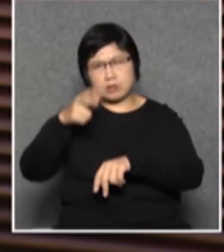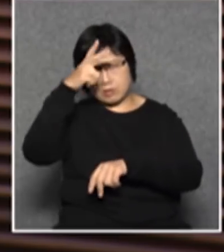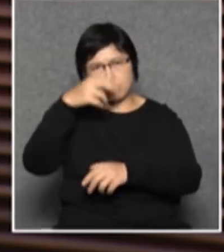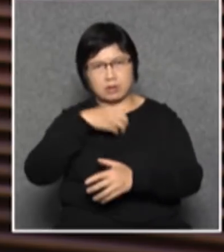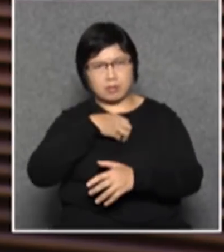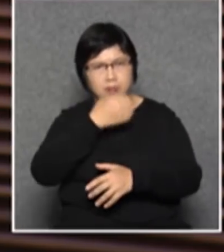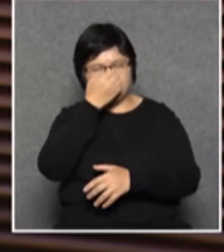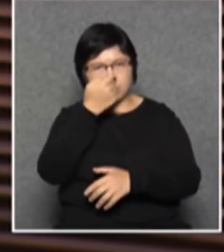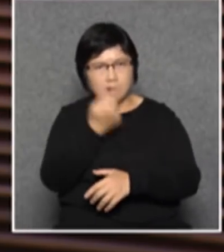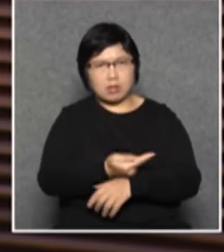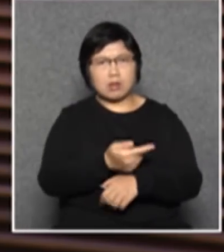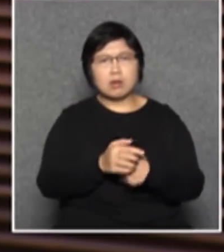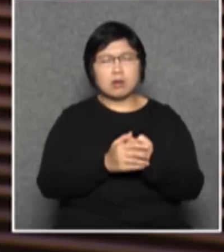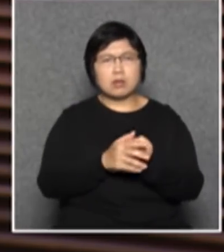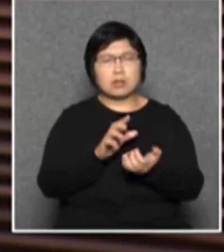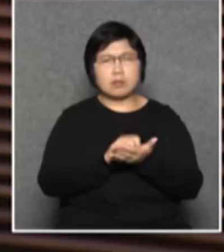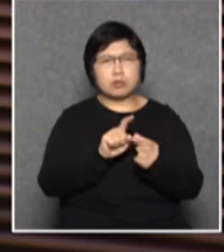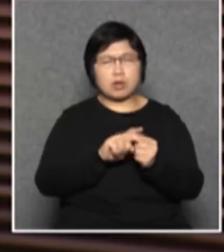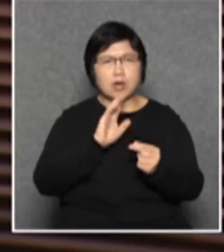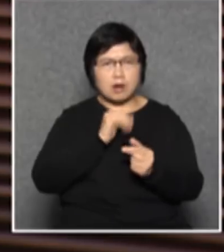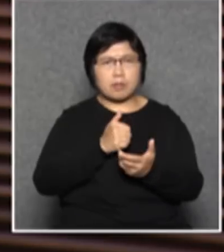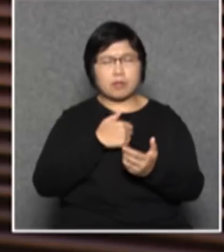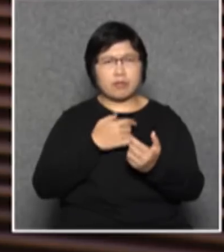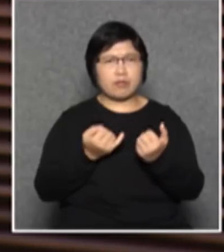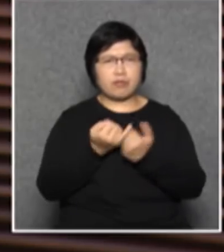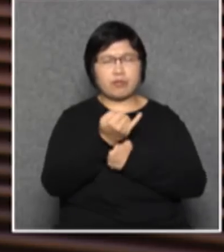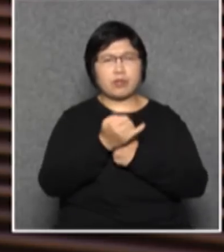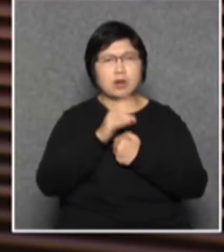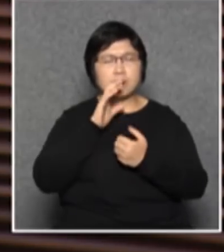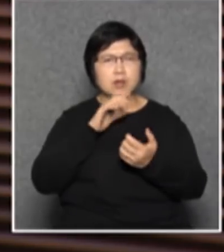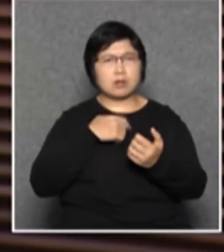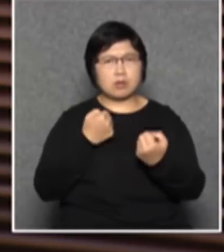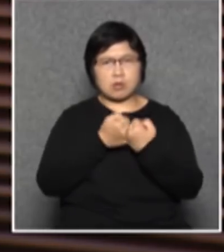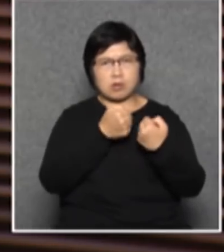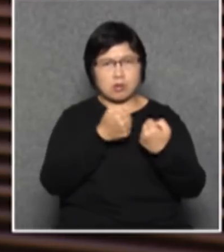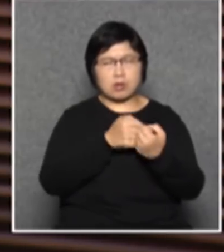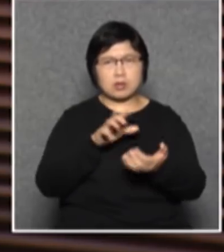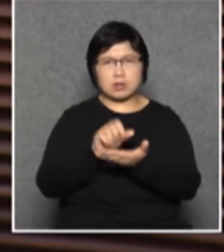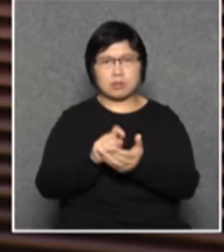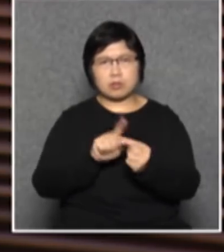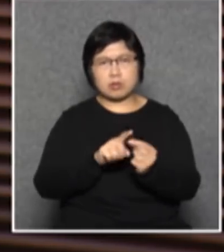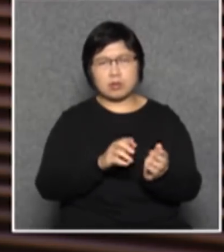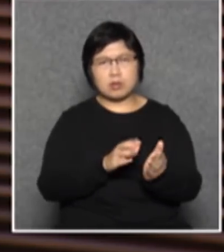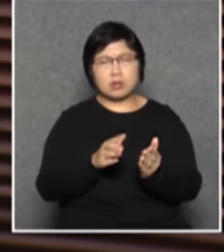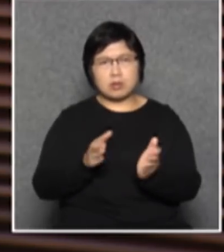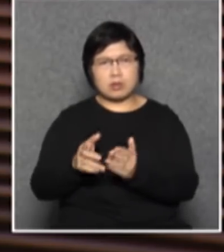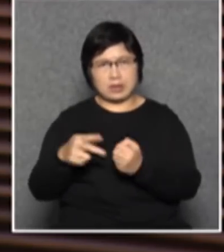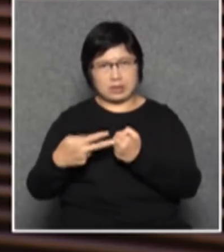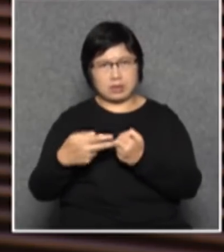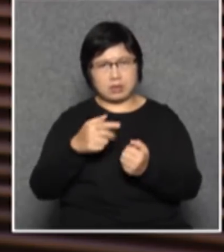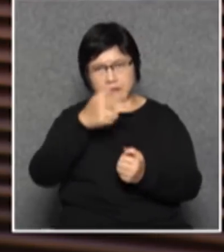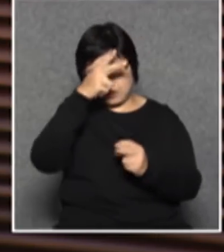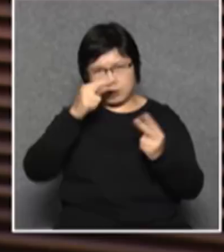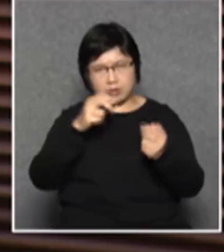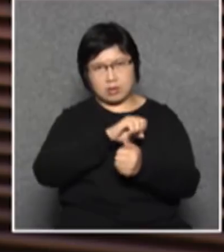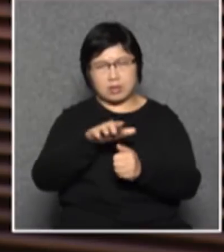況，佔中合理化違法的暴力抗爭，佔中推遲了第二輪的政改諮詢，佔